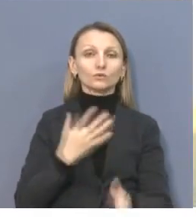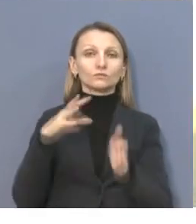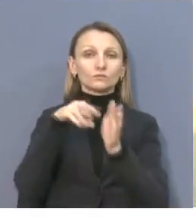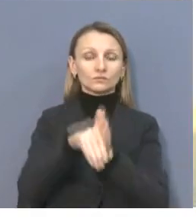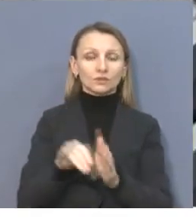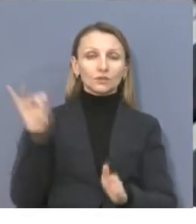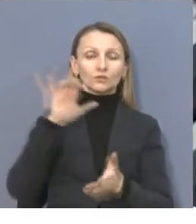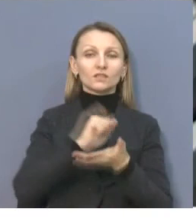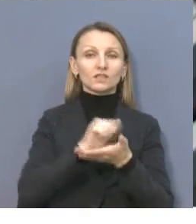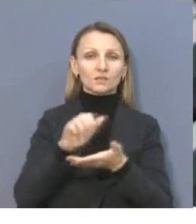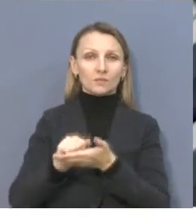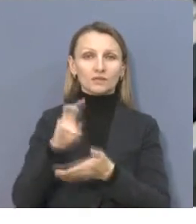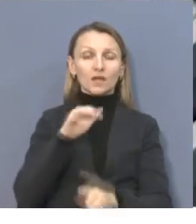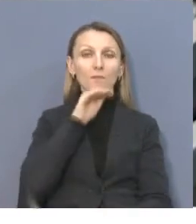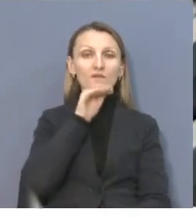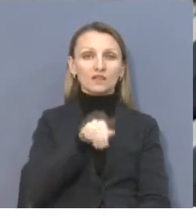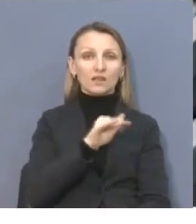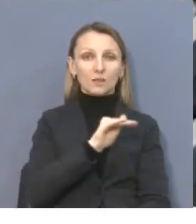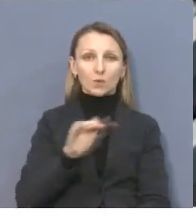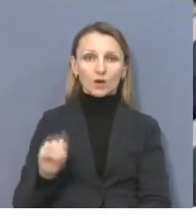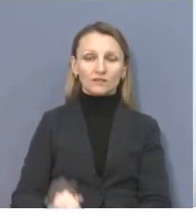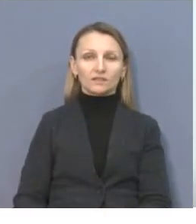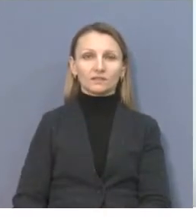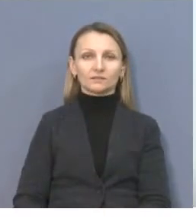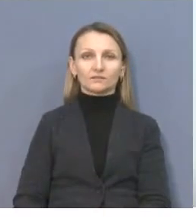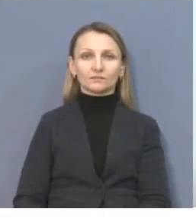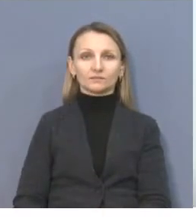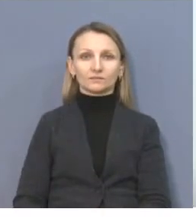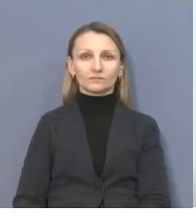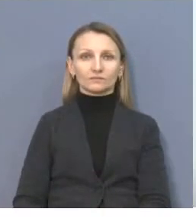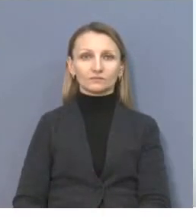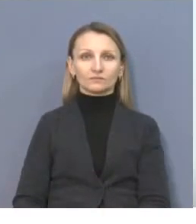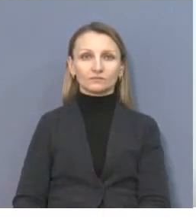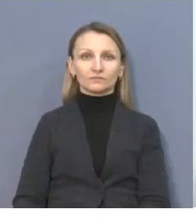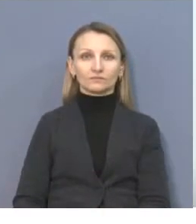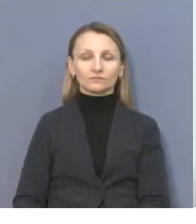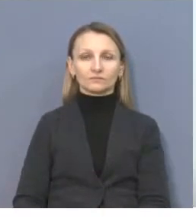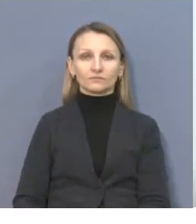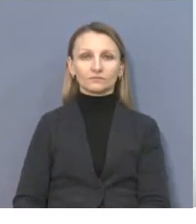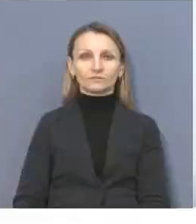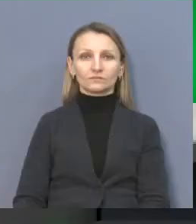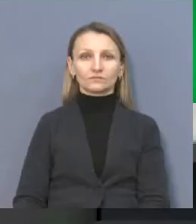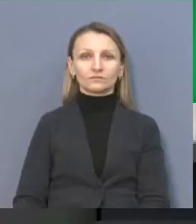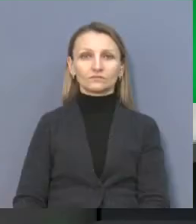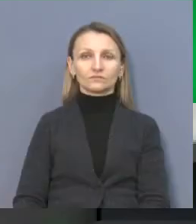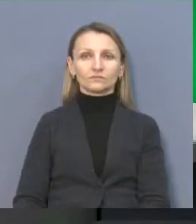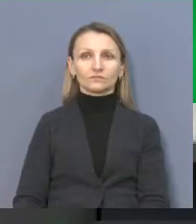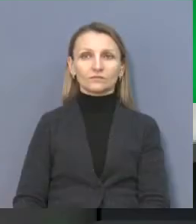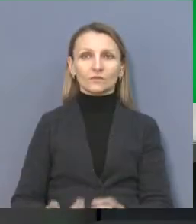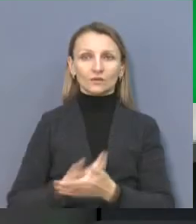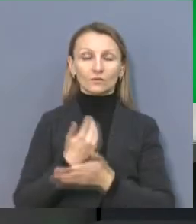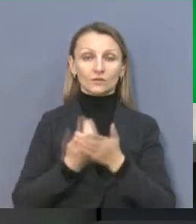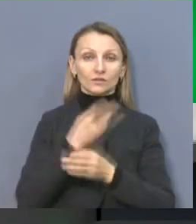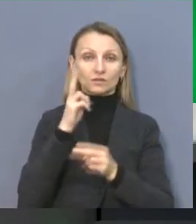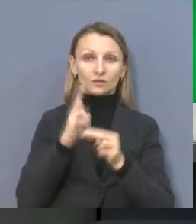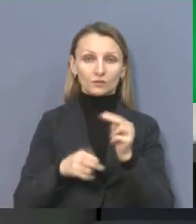заниматься на профессиональном уровне мадина смог был в основном у талибов кликай жанр хан мужу баев худший аппарат на этом у